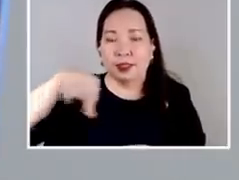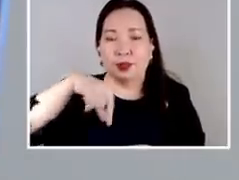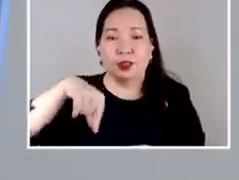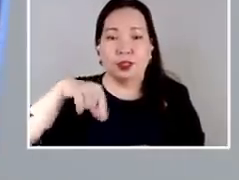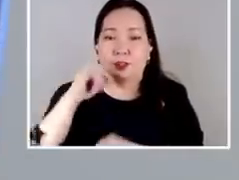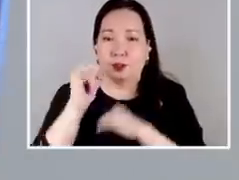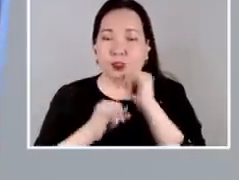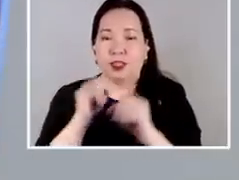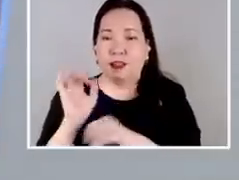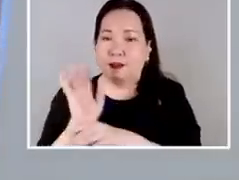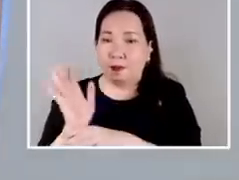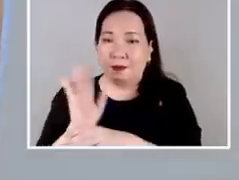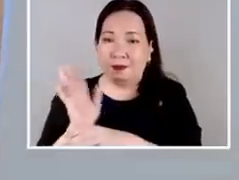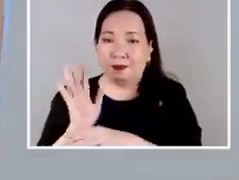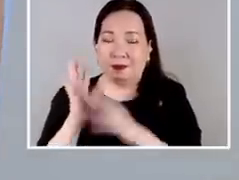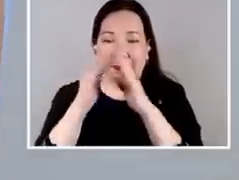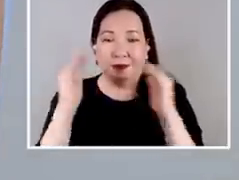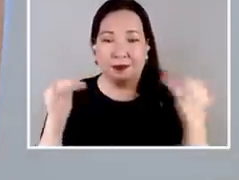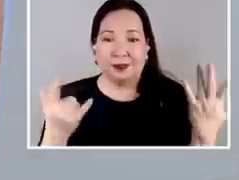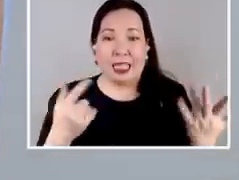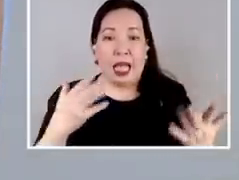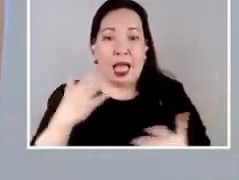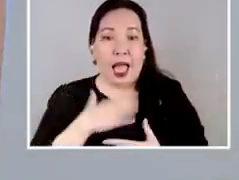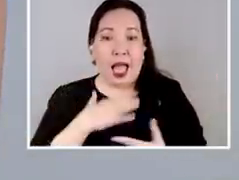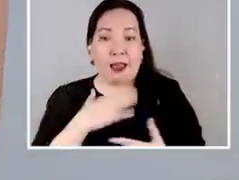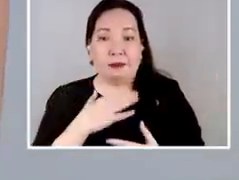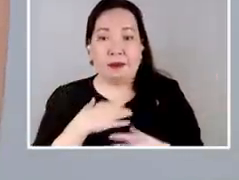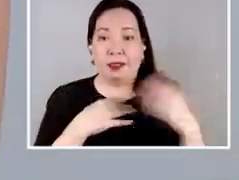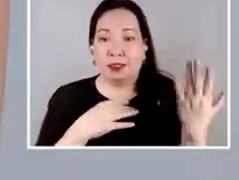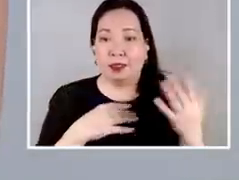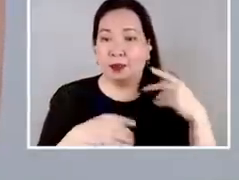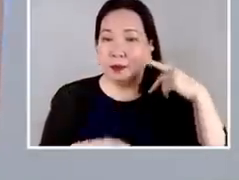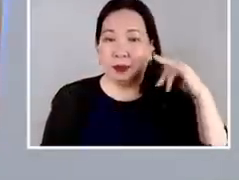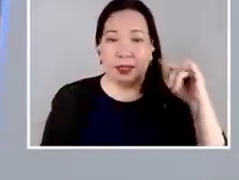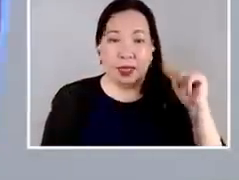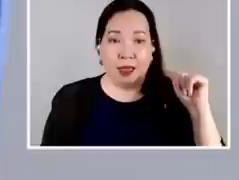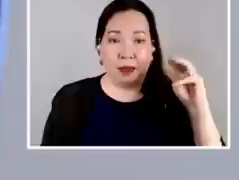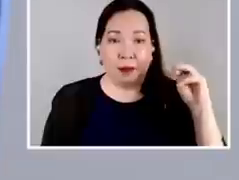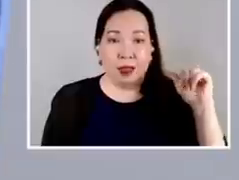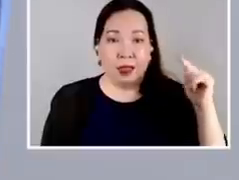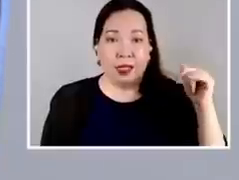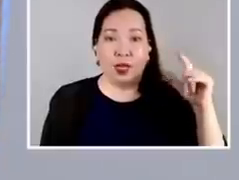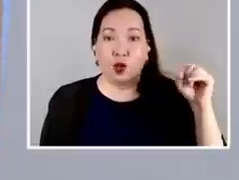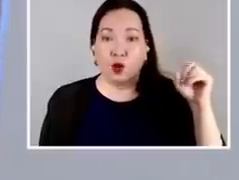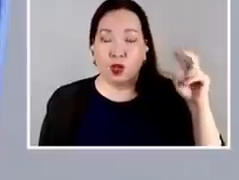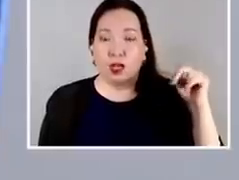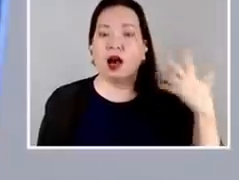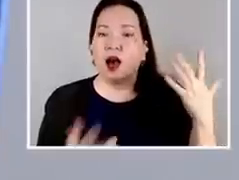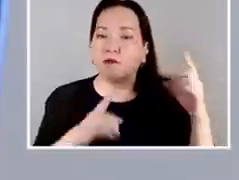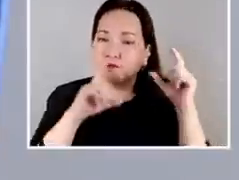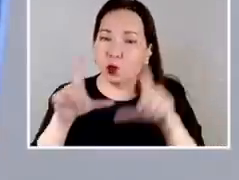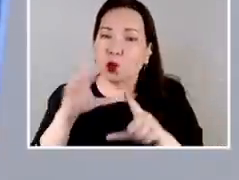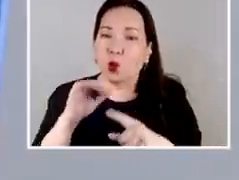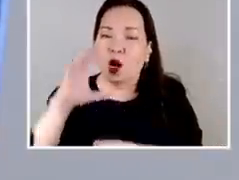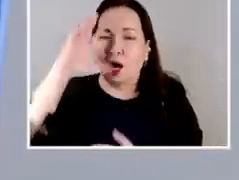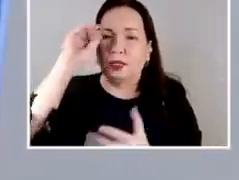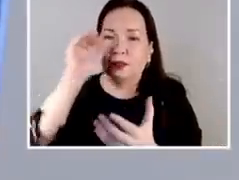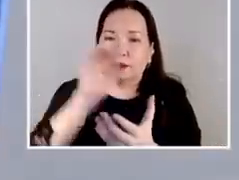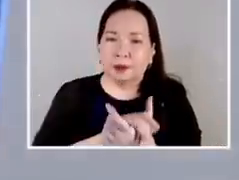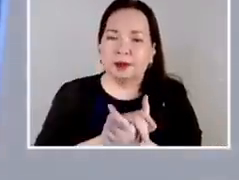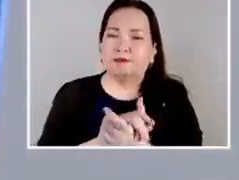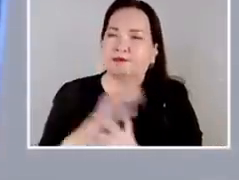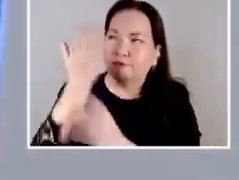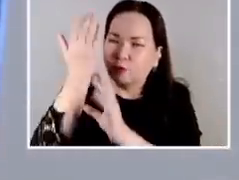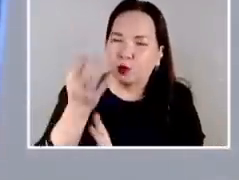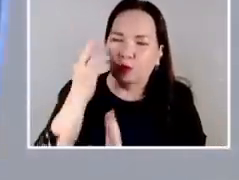Festival. Labis naman ang tuwa ni Pia Magalona na itatampok ang yumaon niyang asawang si Francis Magalona sa Eraserheads